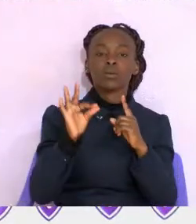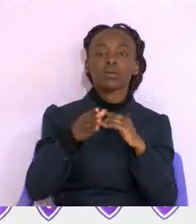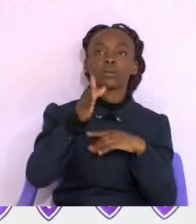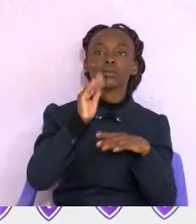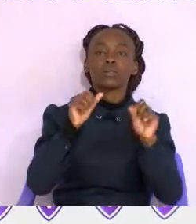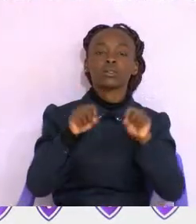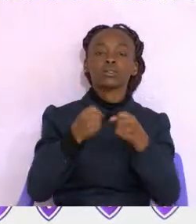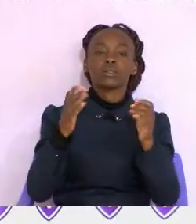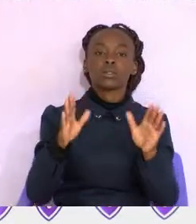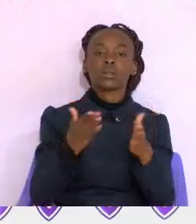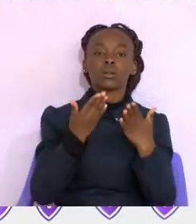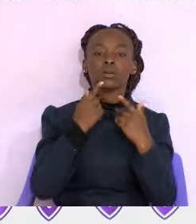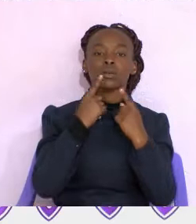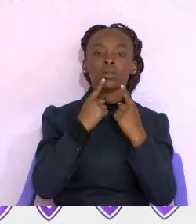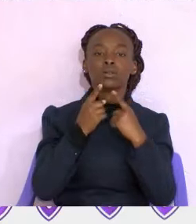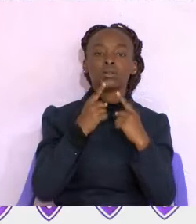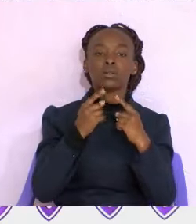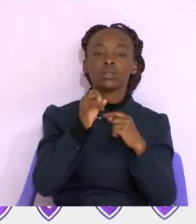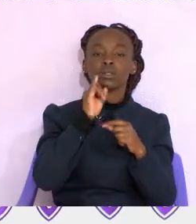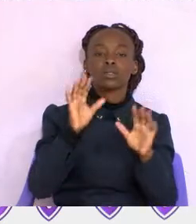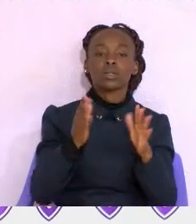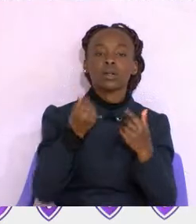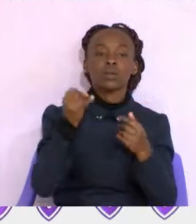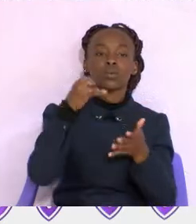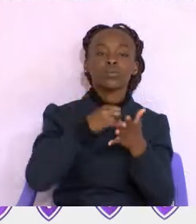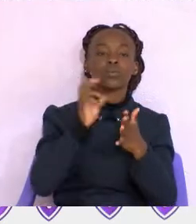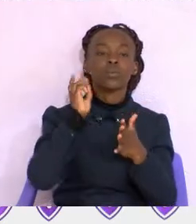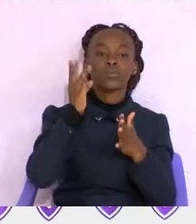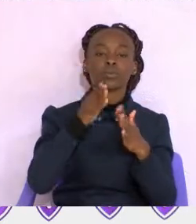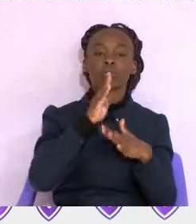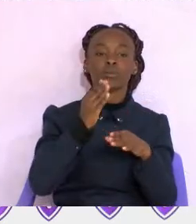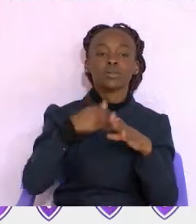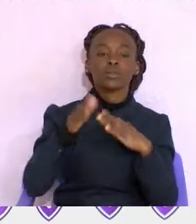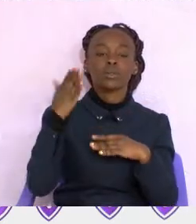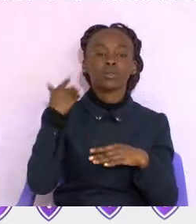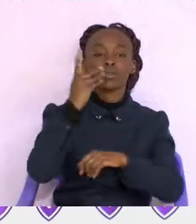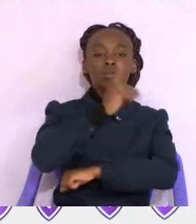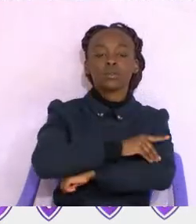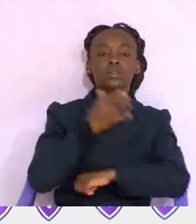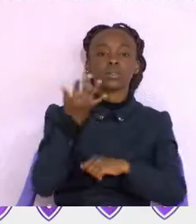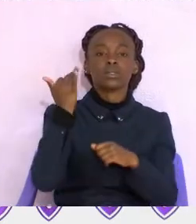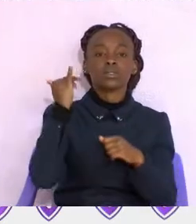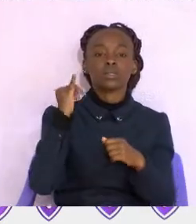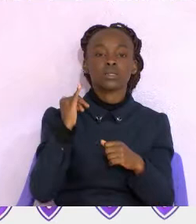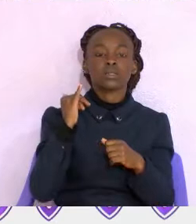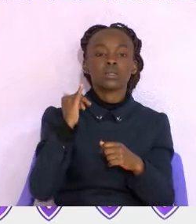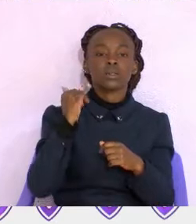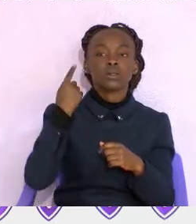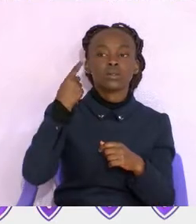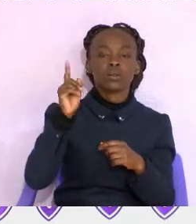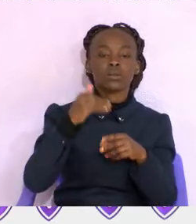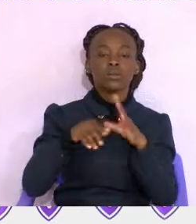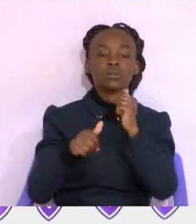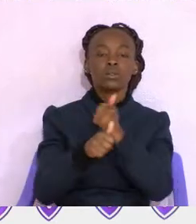Na kama jinsi amenena ndivyo itakavyokuwa wapendwa. Maana kwa ile siku maandiko inatuambia walipita ama wakaenda wakaingia kwa